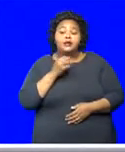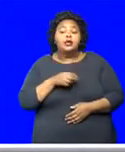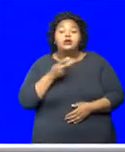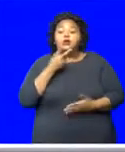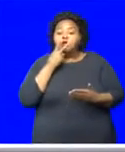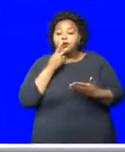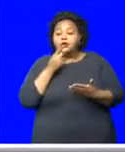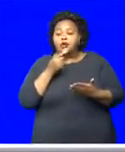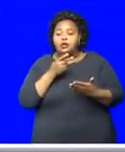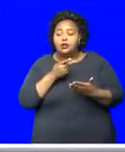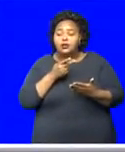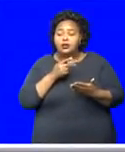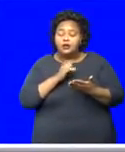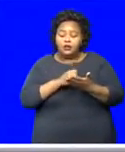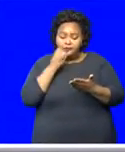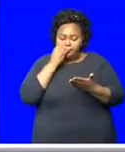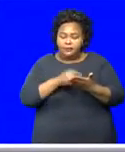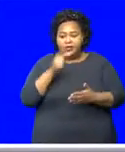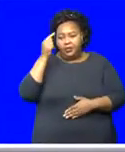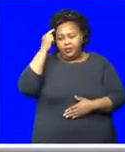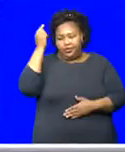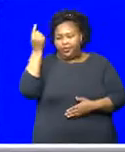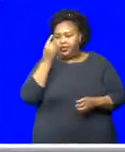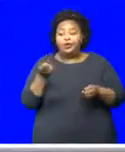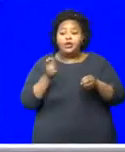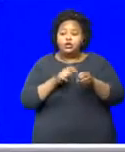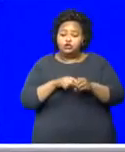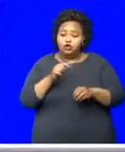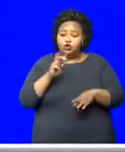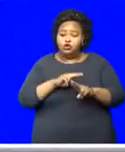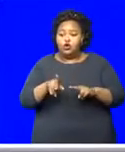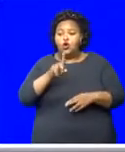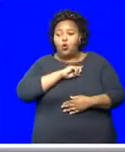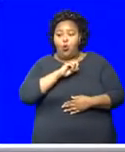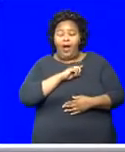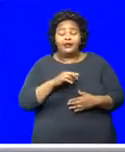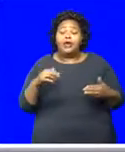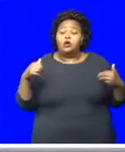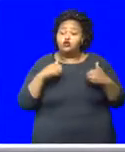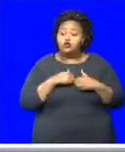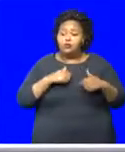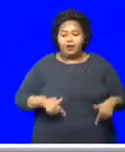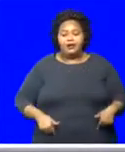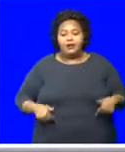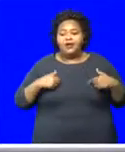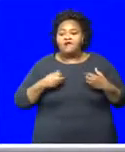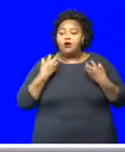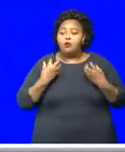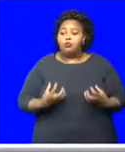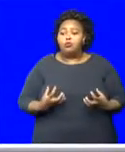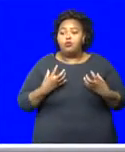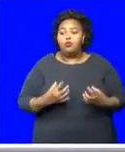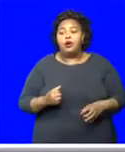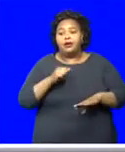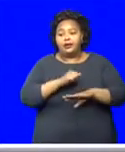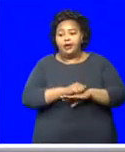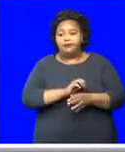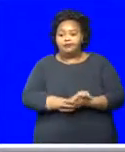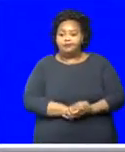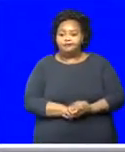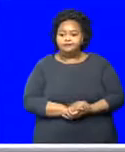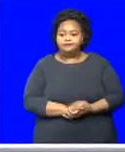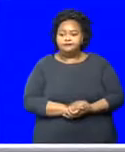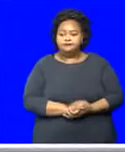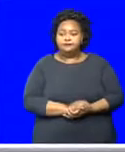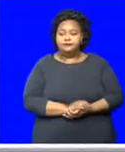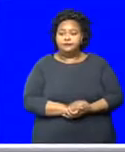yekuhlukubeteka nekulimala noma nekweswela busweti iphindze ibuye ngemandla nakuphela loku lobekwenda ukuthi ukhohlweke sikhashana so sikhulumisa